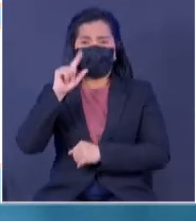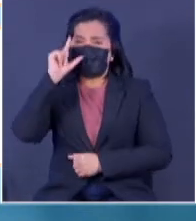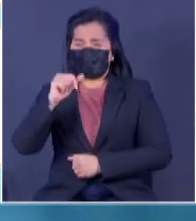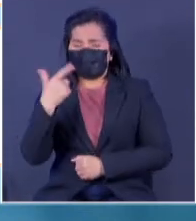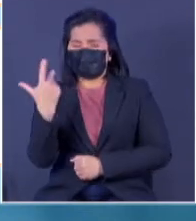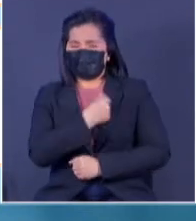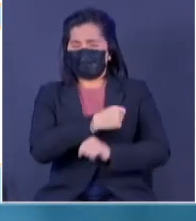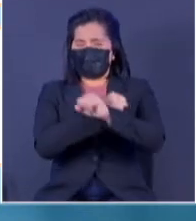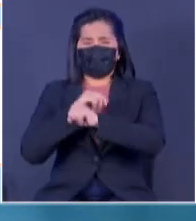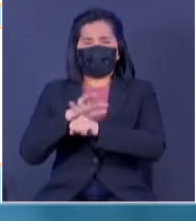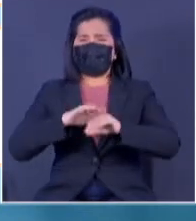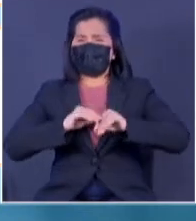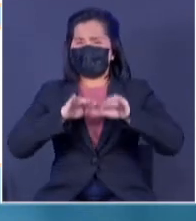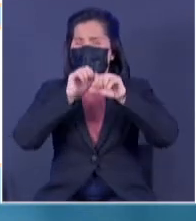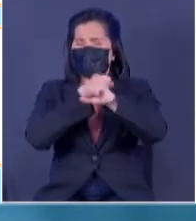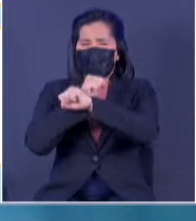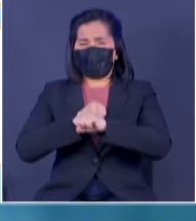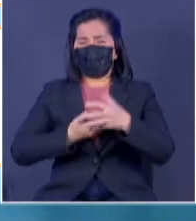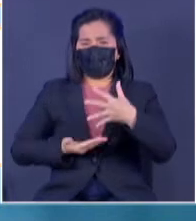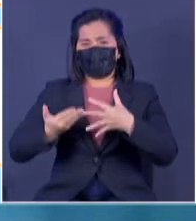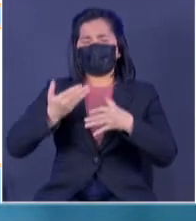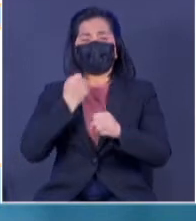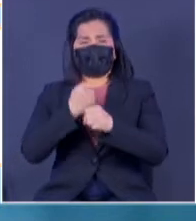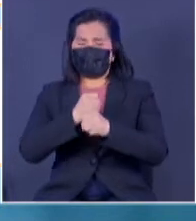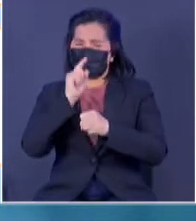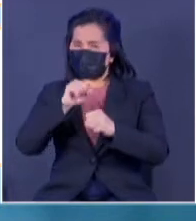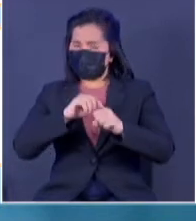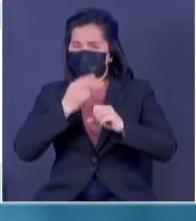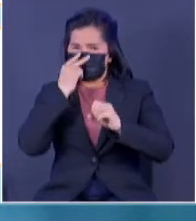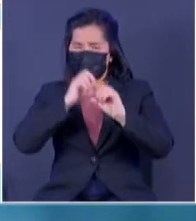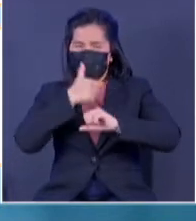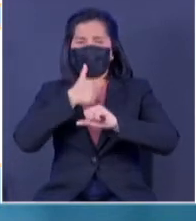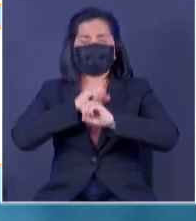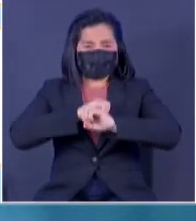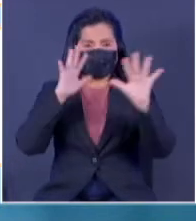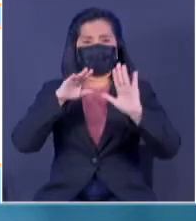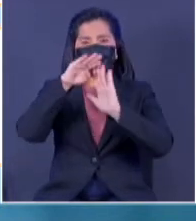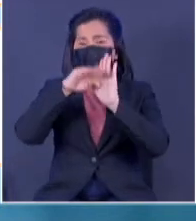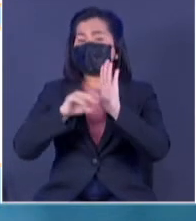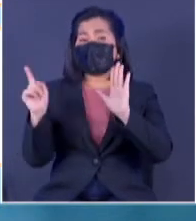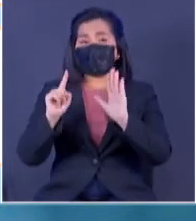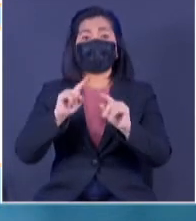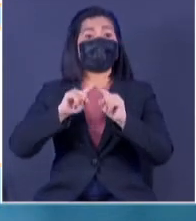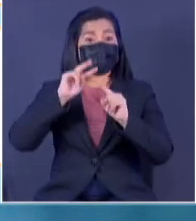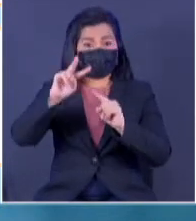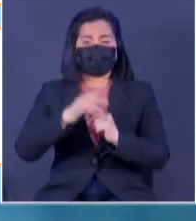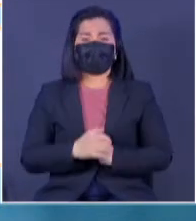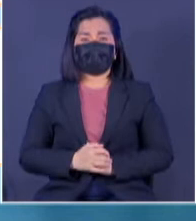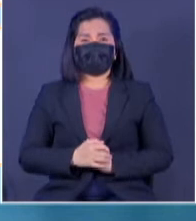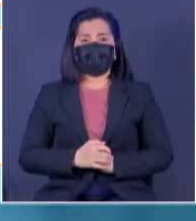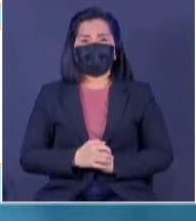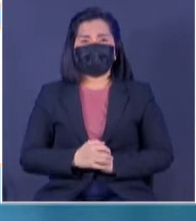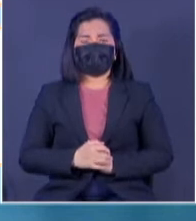องกันการระบาดโดยจะต้องเปิดเผยขั้นตอนการดำเนินการให้กับประชาชนได้รับทราบด้วย 2. วัคซีนชนิ